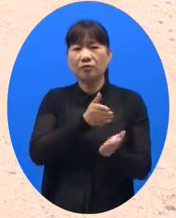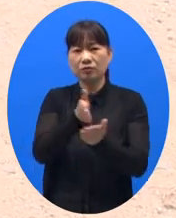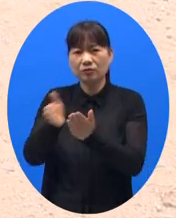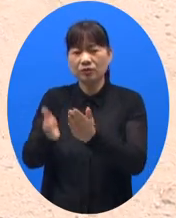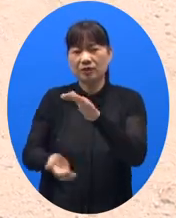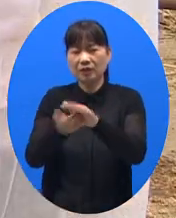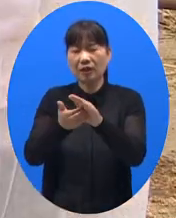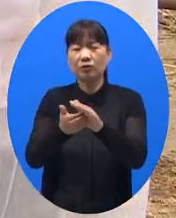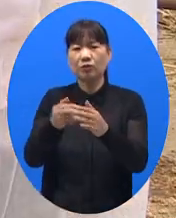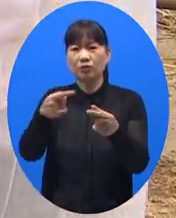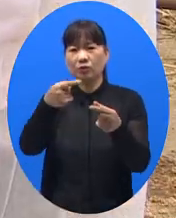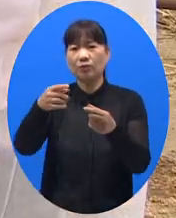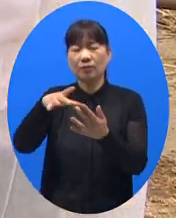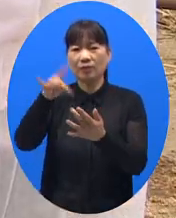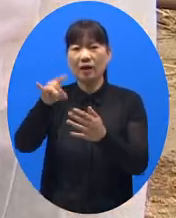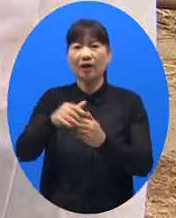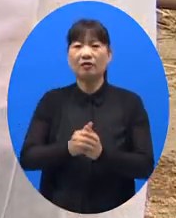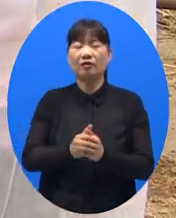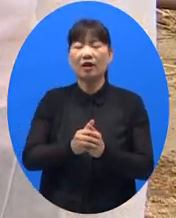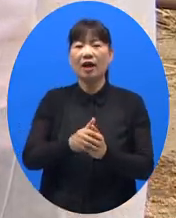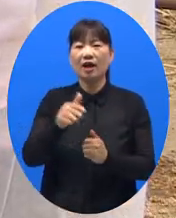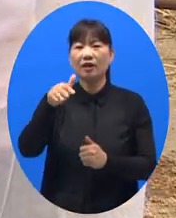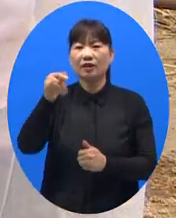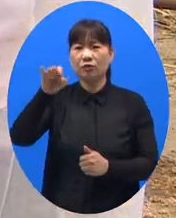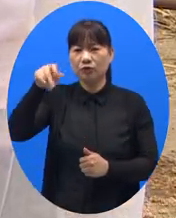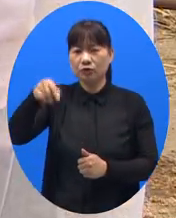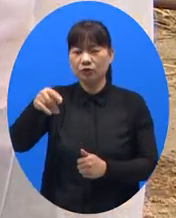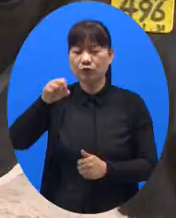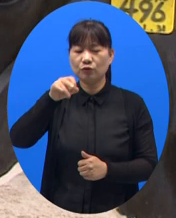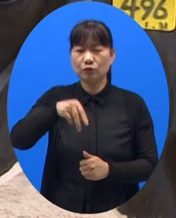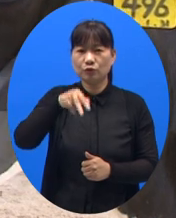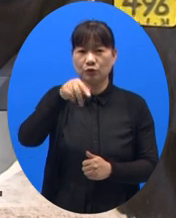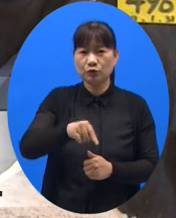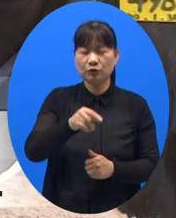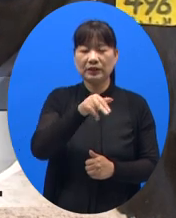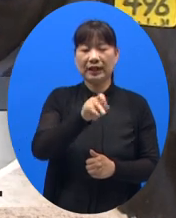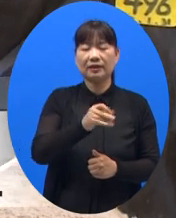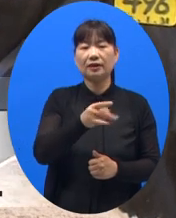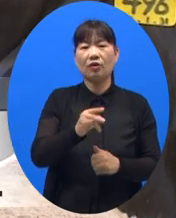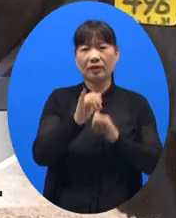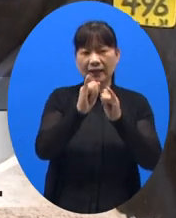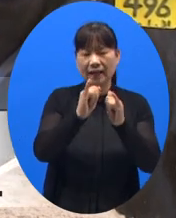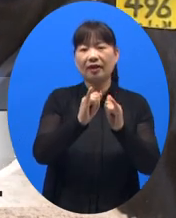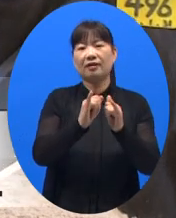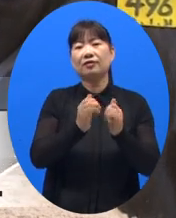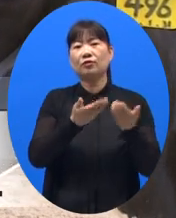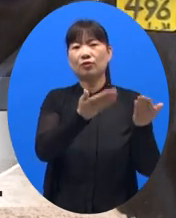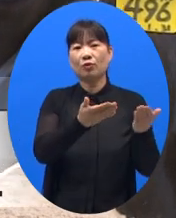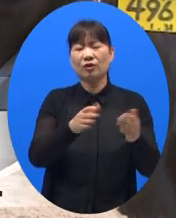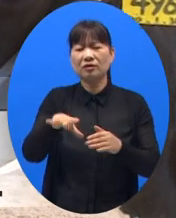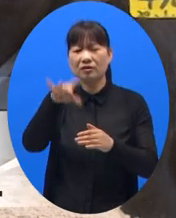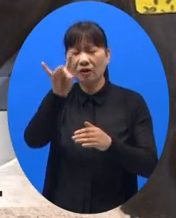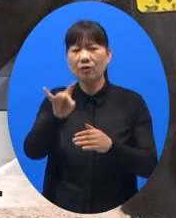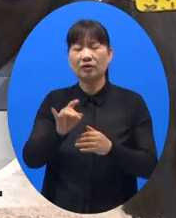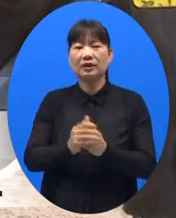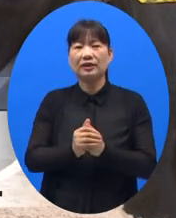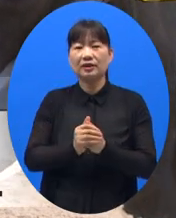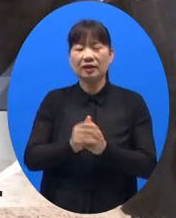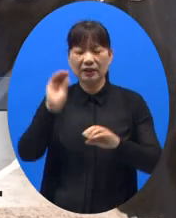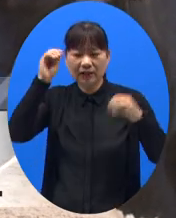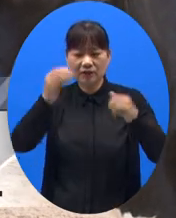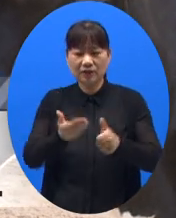선발해 최우수 우수 장려상 을 수여합니다 처음 접하는 농가가 이제 편안하게 녹 자기